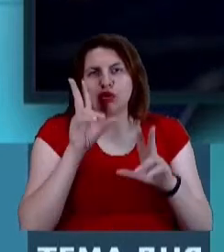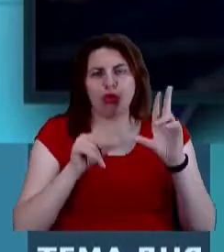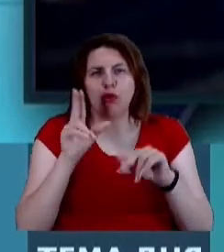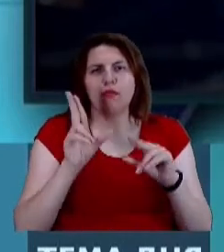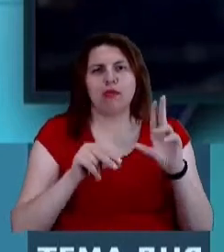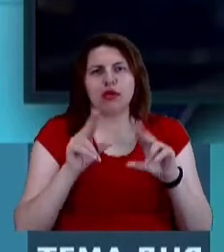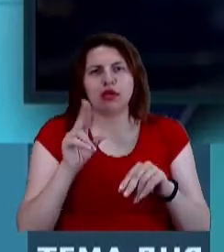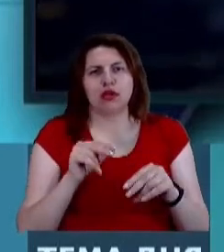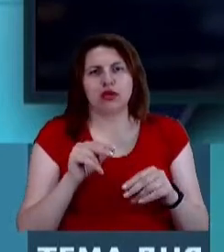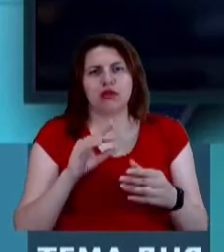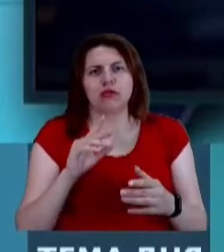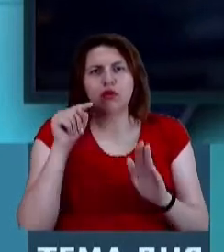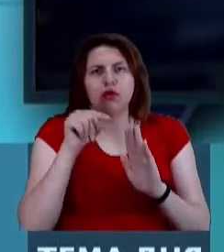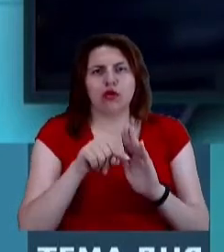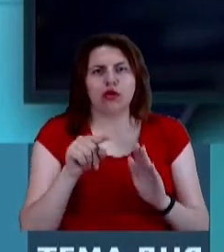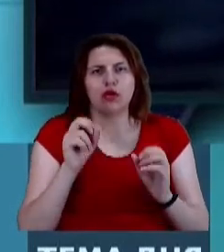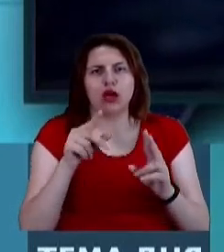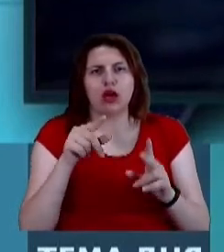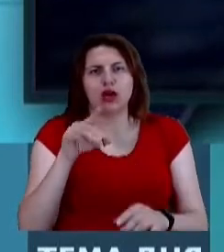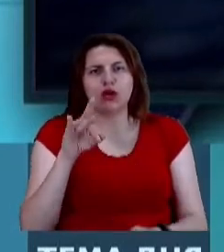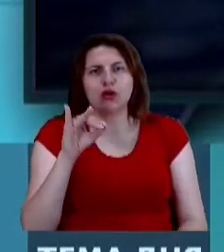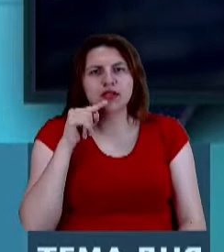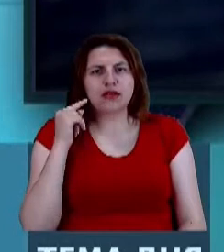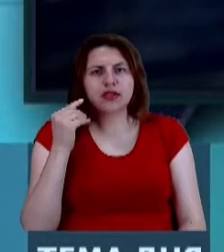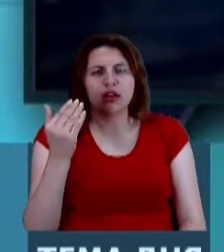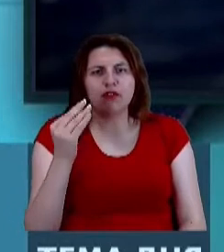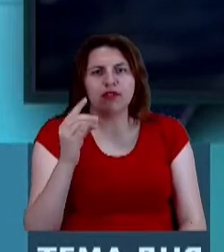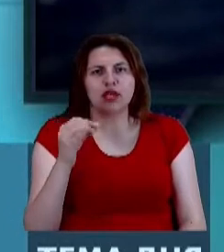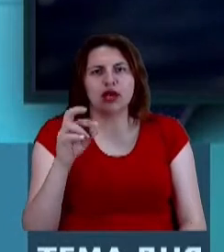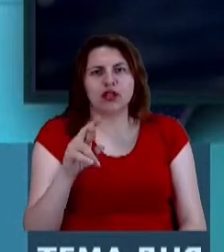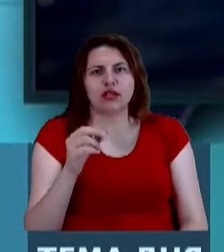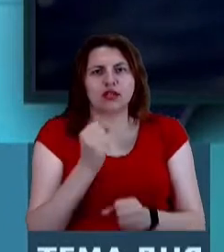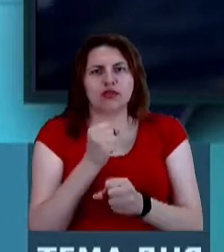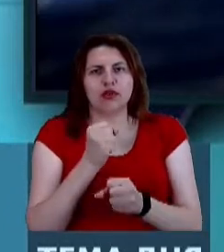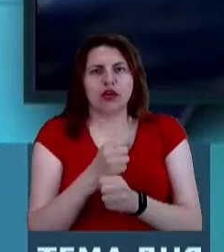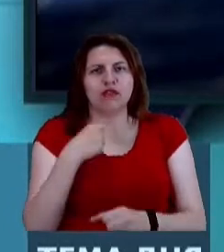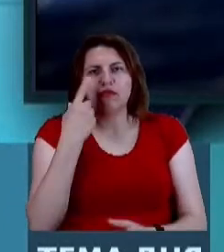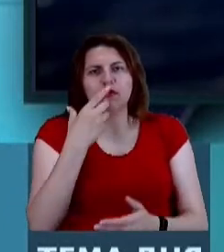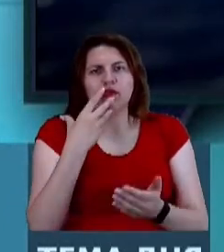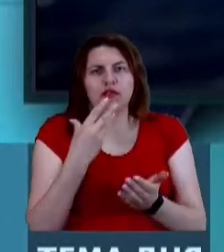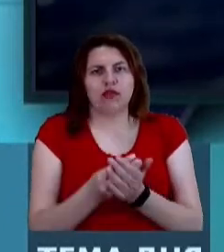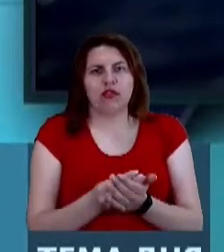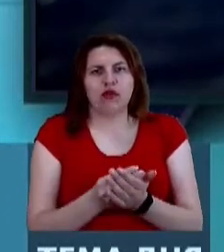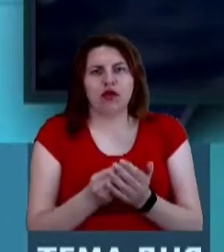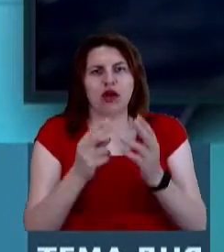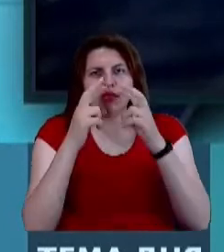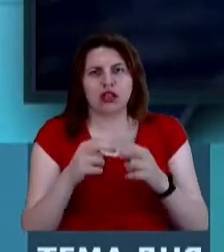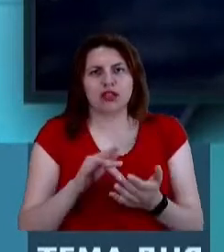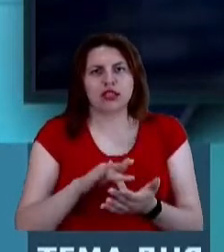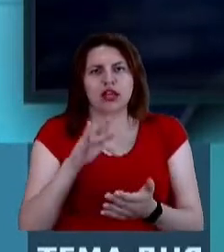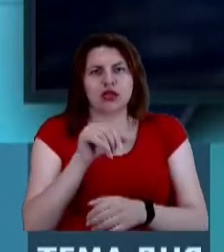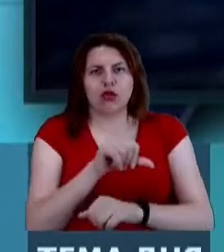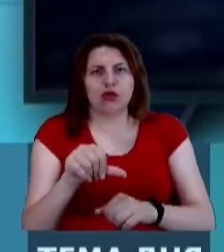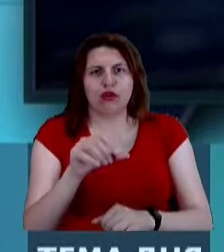якраз полягала в тому, як Російська Федерація створює власні аналітичні центри та аналітичні центри за кордоном, які використовуються